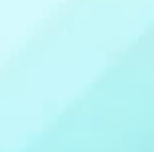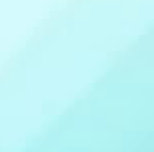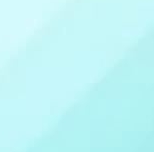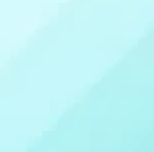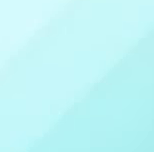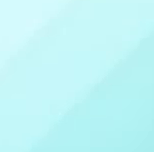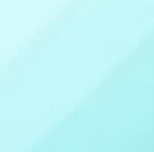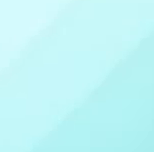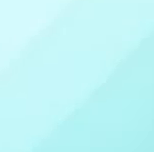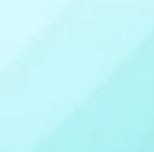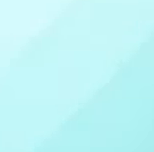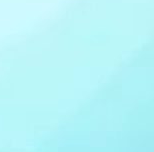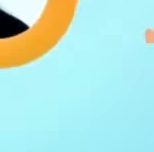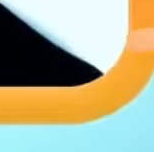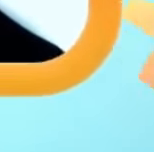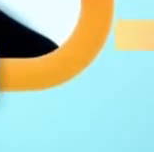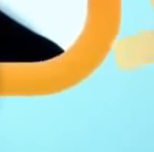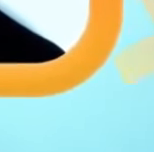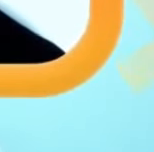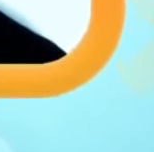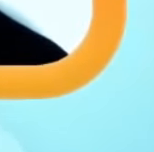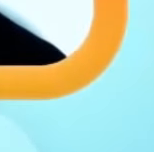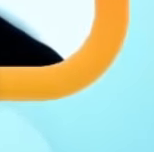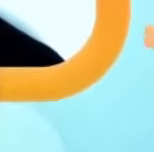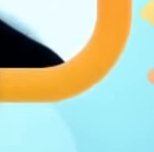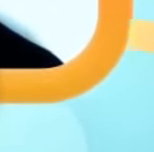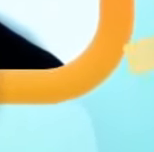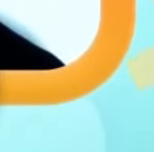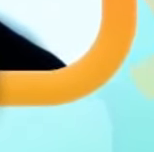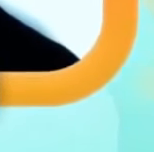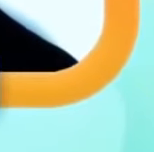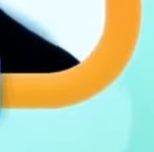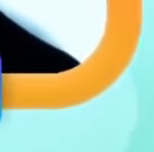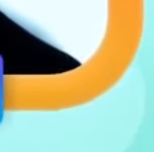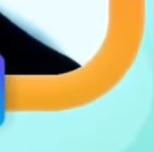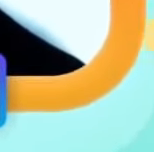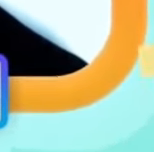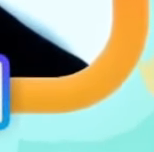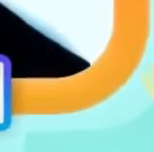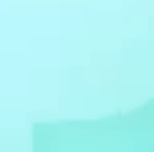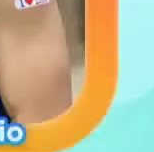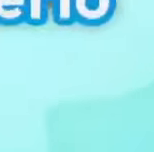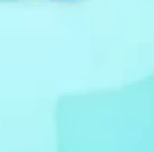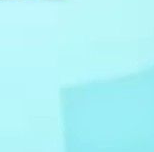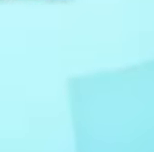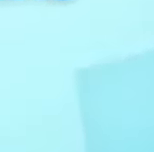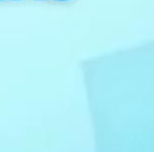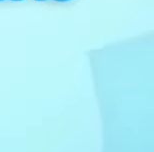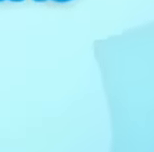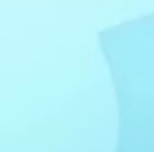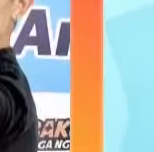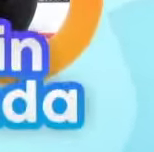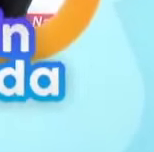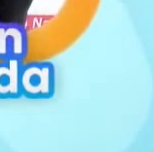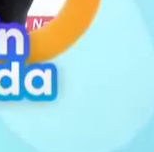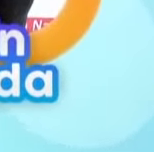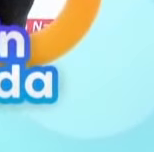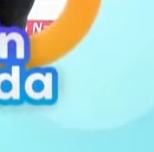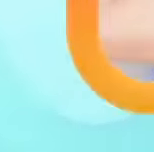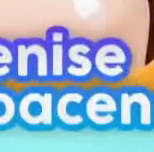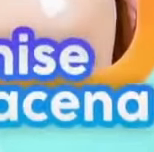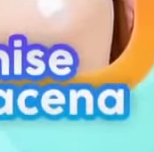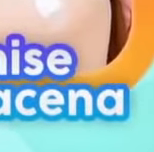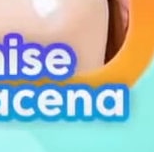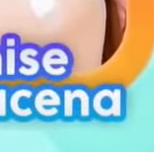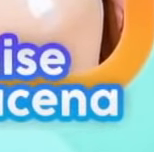Bakit importante ang bakuna? Dahil maaaring ito po ay makatulong upang protektahan po natin ang ating mga sarili, ang ating mga mahal